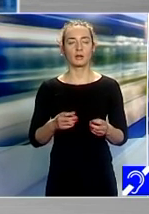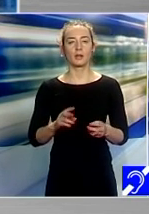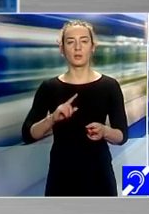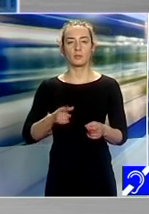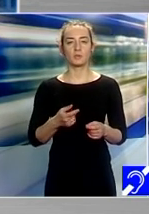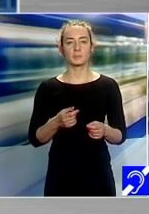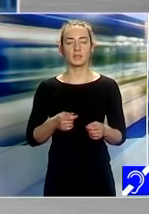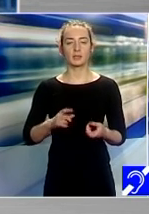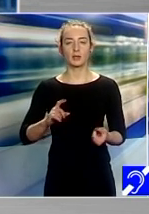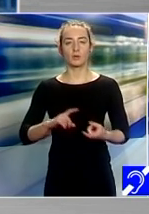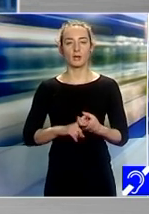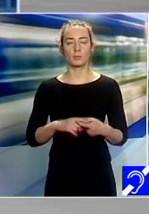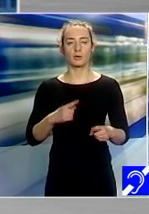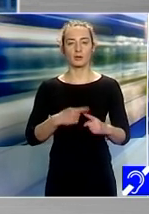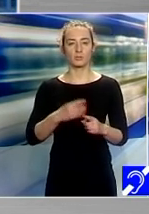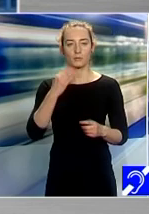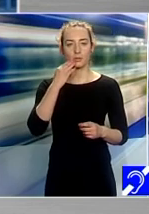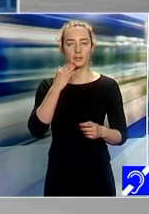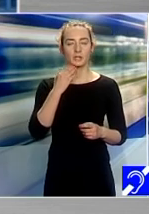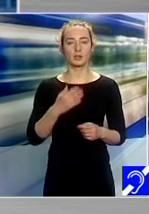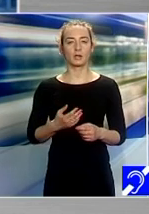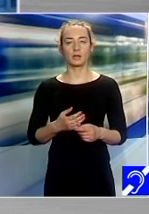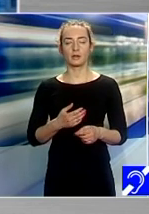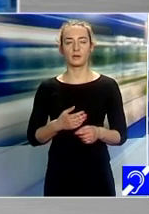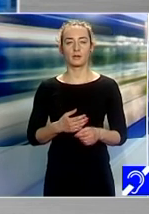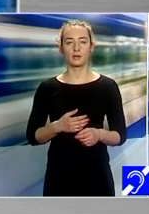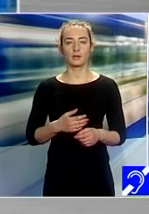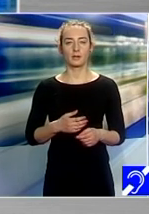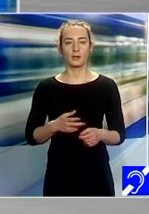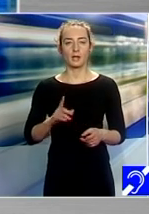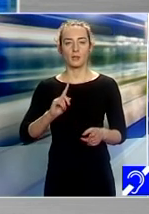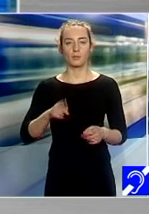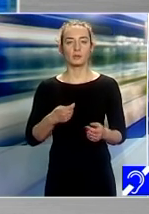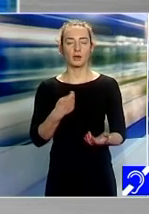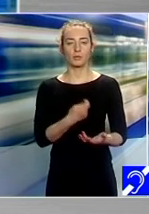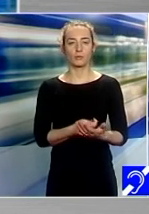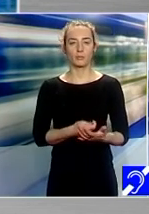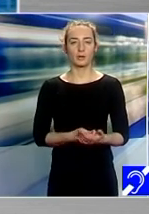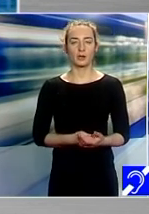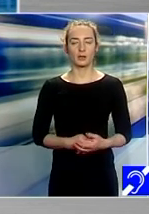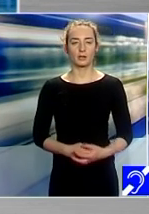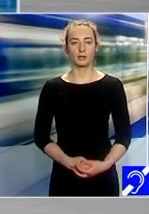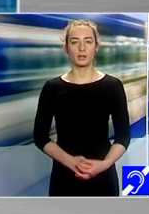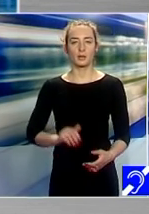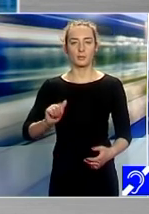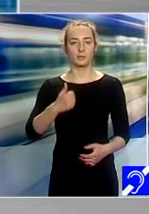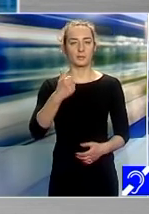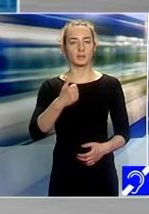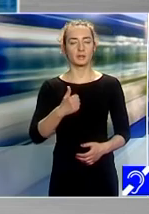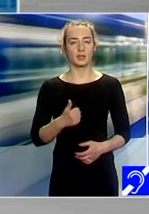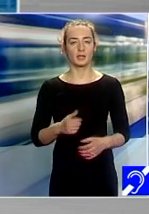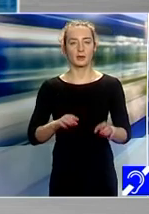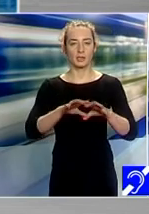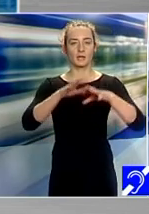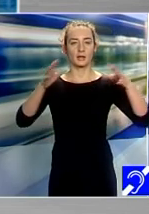cu partea americană? Ne oferă avantajele de a achiziționa într-un fel prioritar aceste